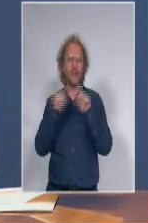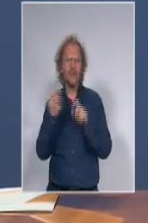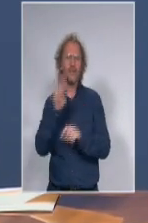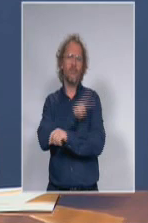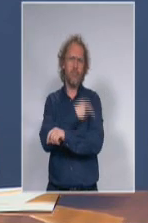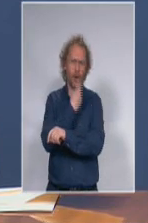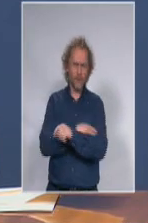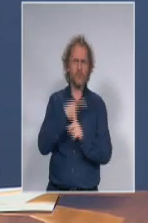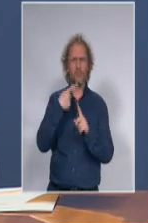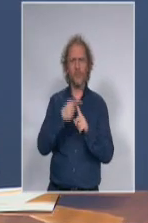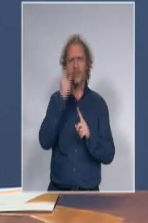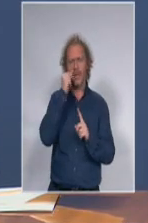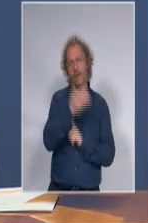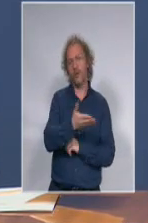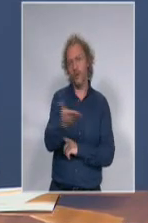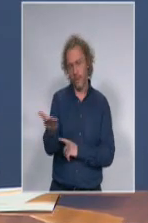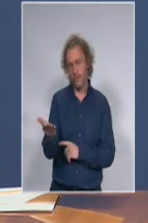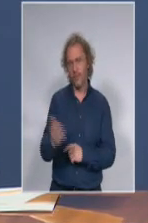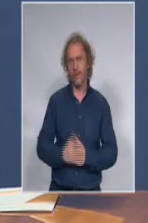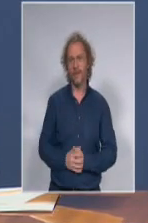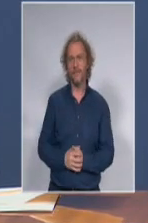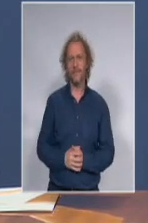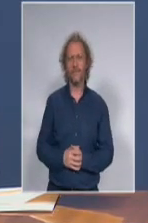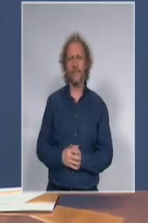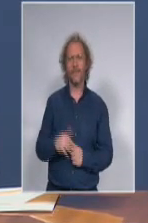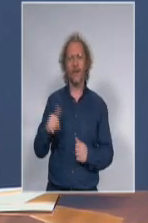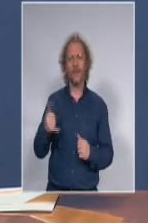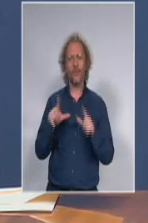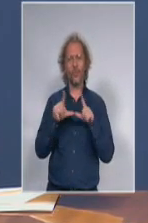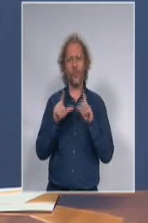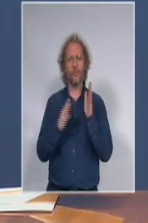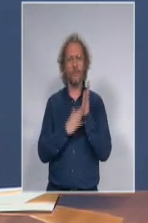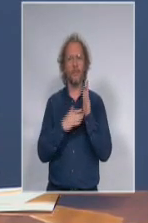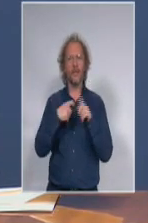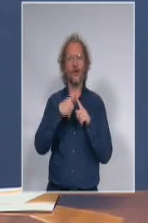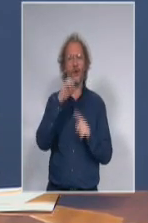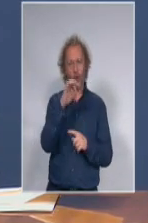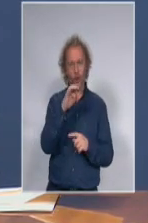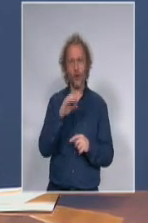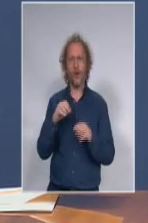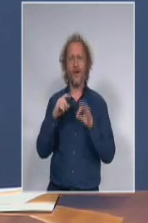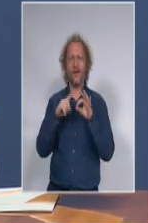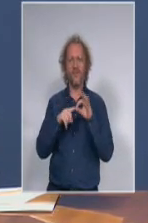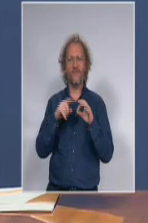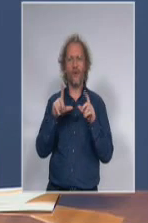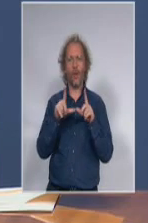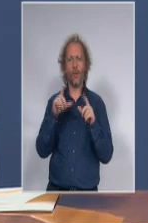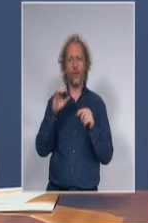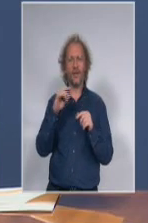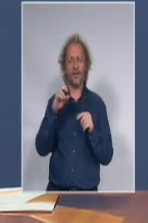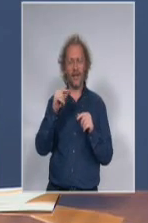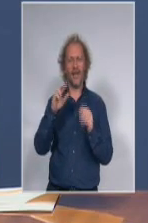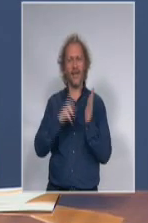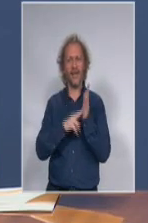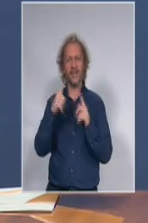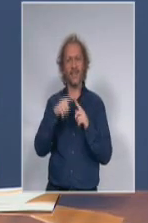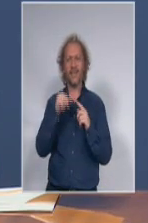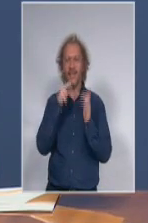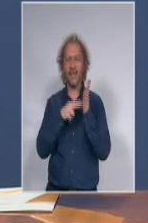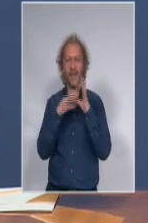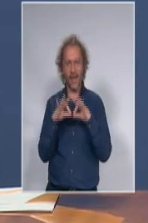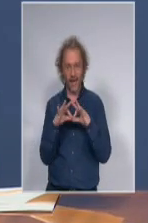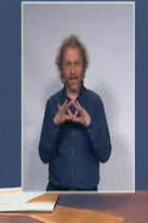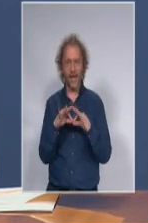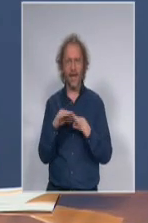počeo i više tekstilnih fabrika, Jumko i Fiorentina iz Lasatinca, dakle u Pčinjskom i Jablaničkom